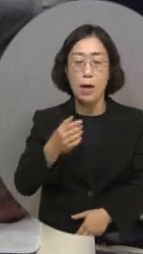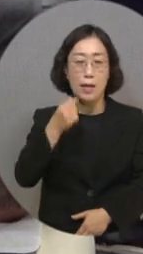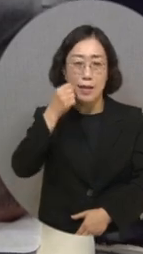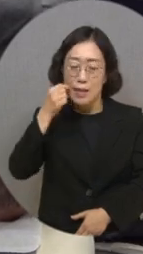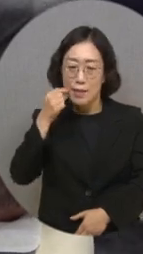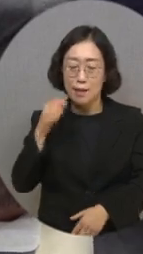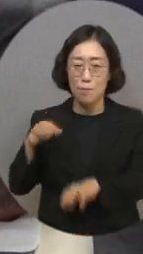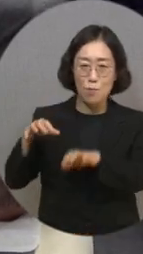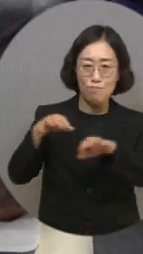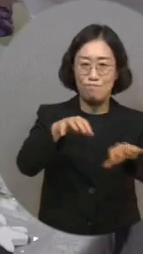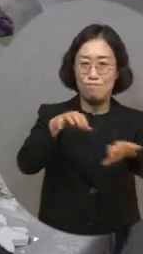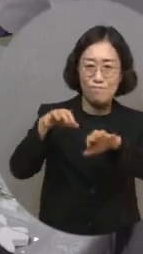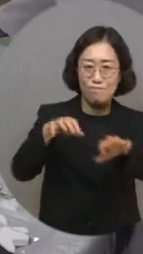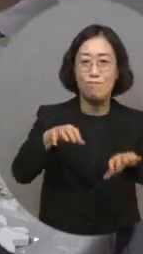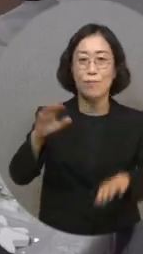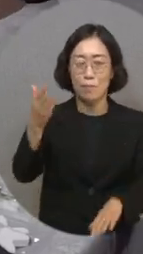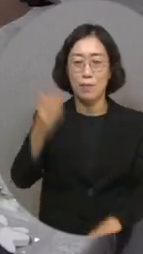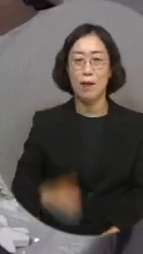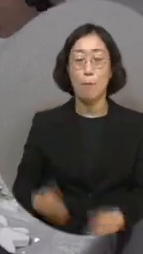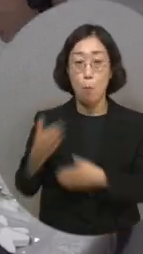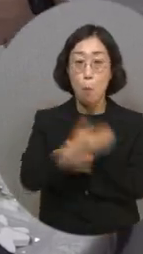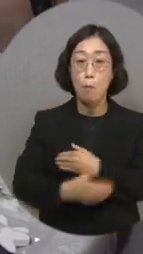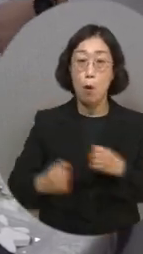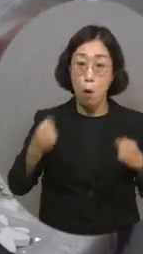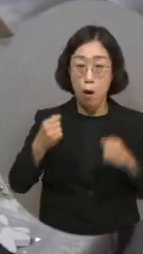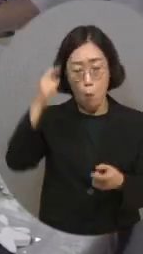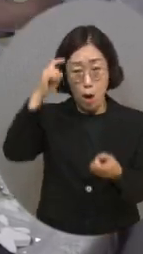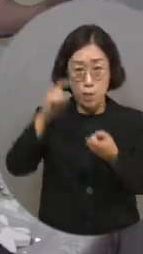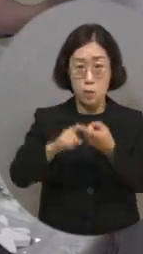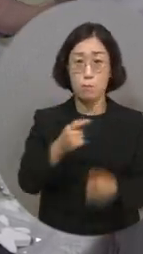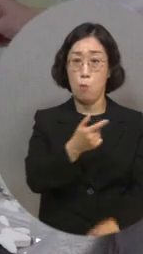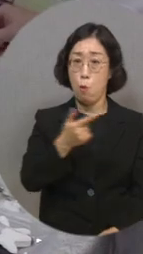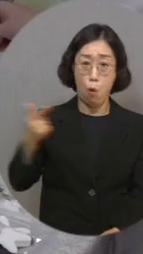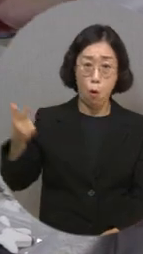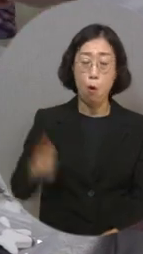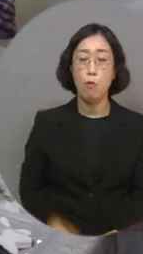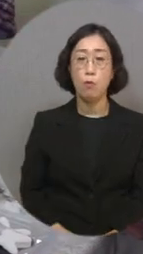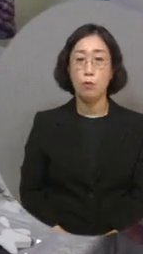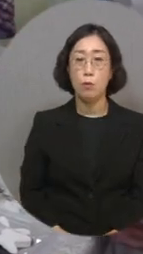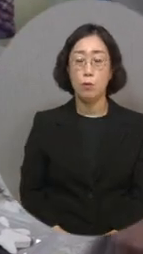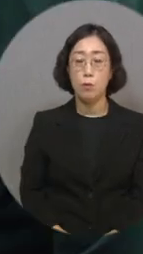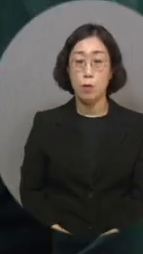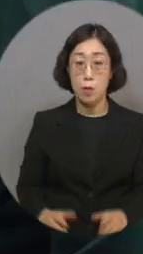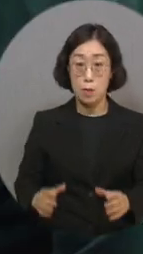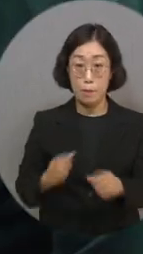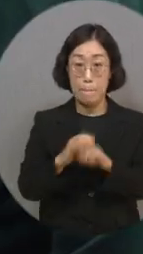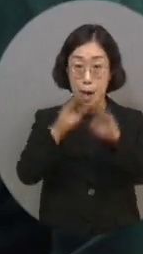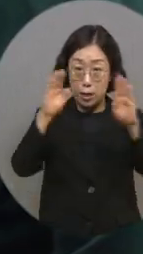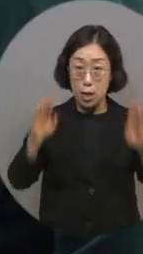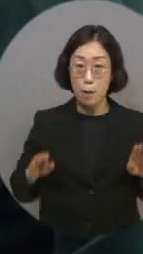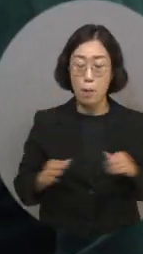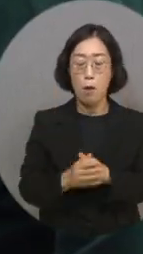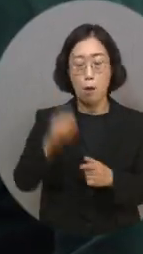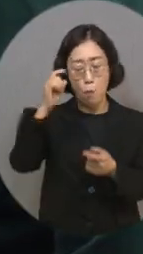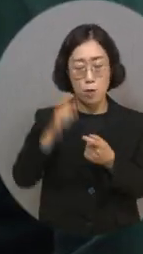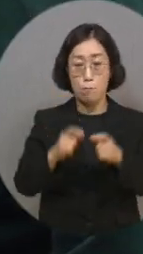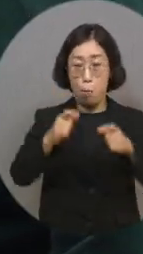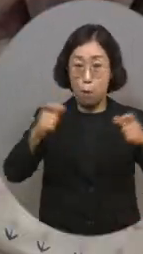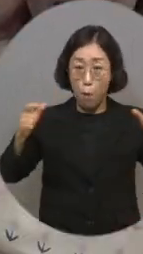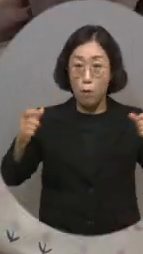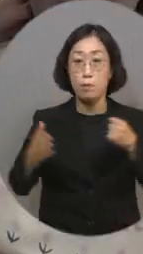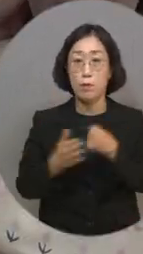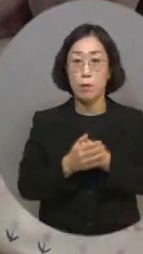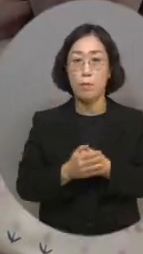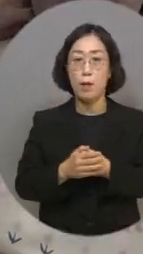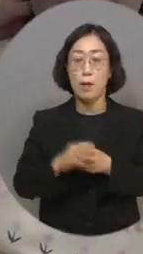인기를 끌었습니다. 건강에 관한 관심이 높아지면서 통합의학 박람회가 더욱 주목받고 있는 만큼